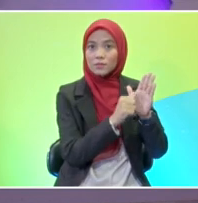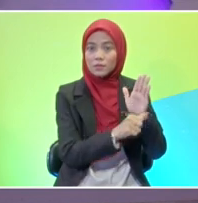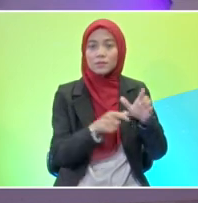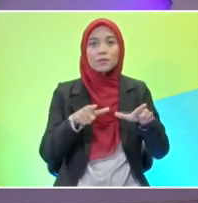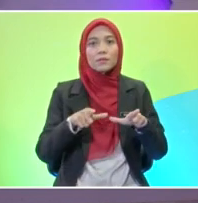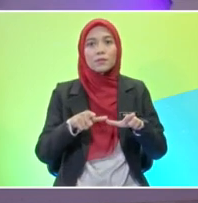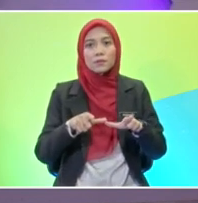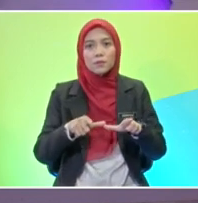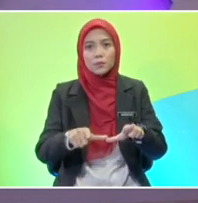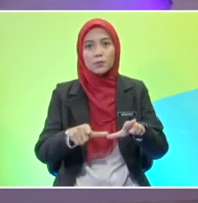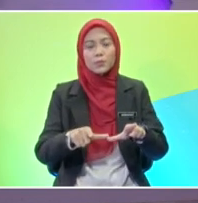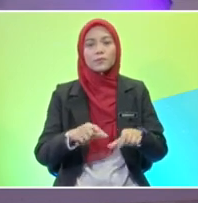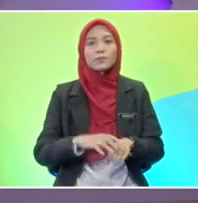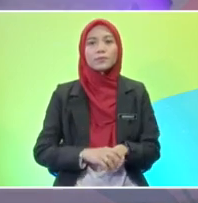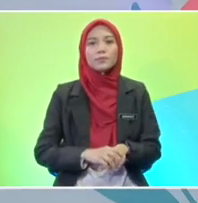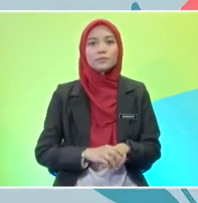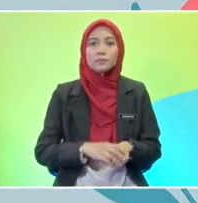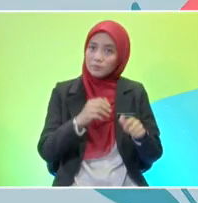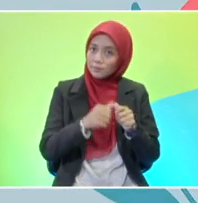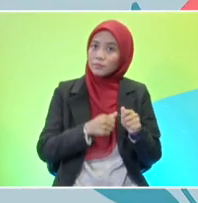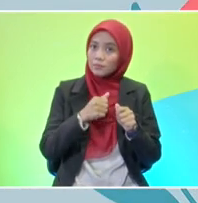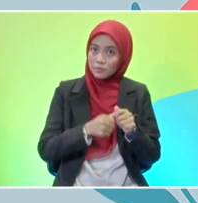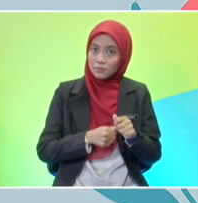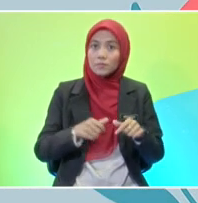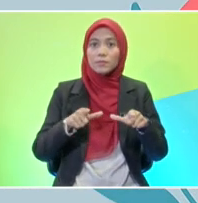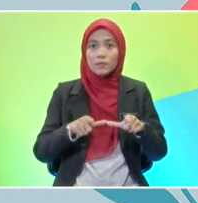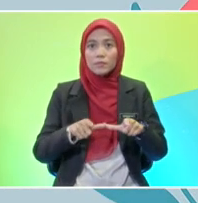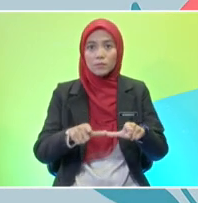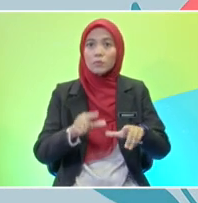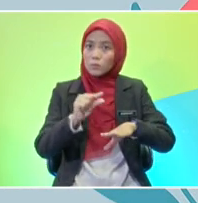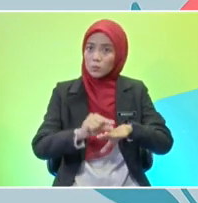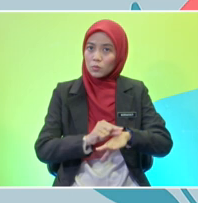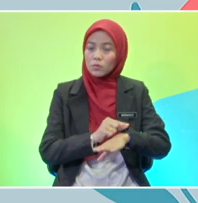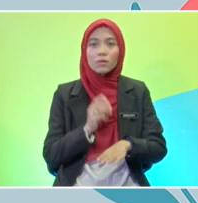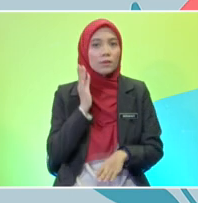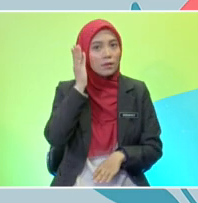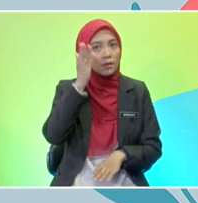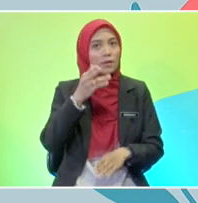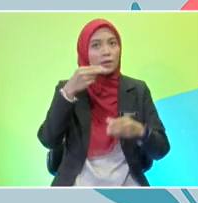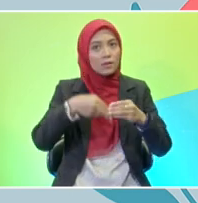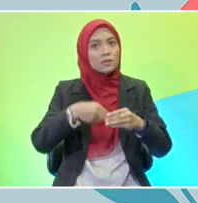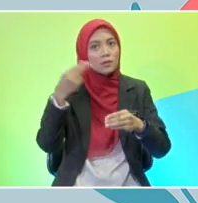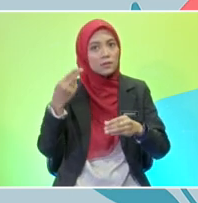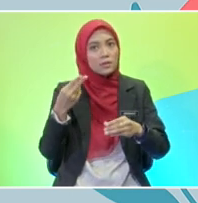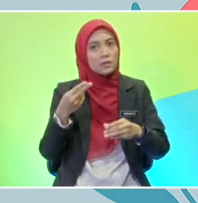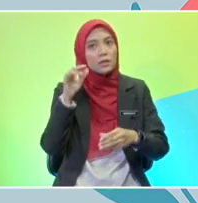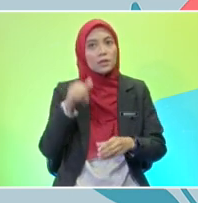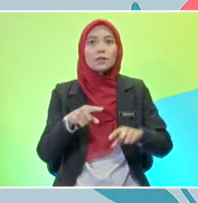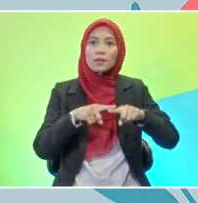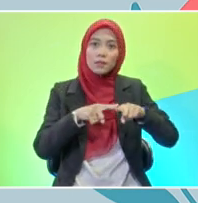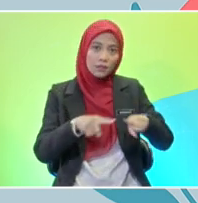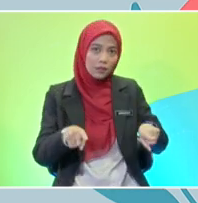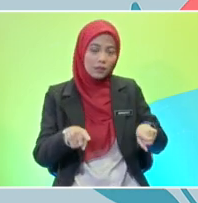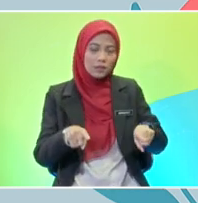setiap setiap papan ataupun kayu yang digunakan menghasilkan kesan yang bergeser ya Ada kayu yang